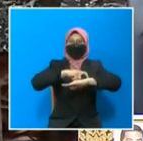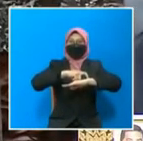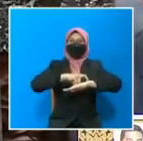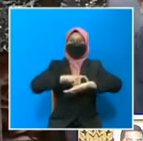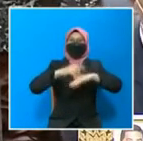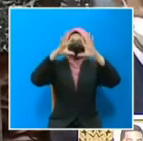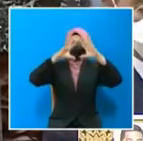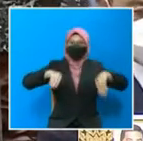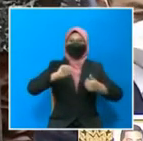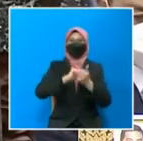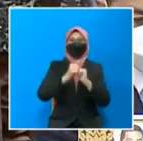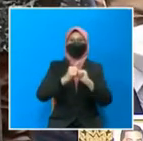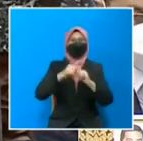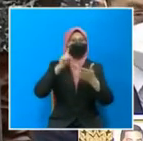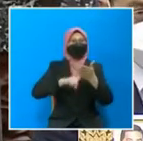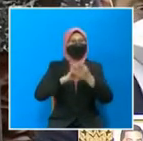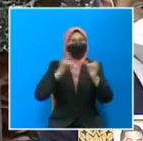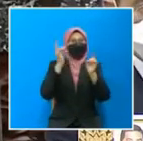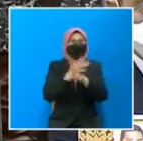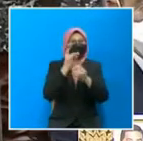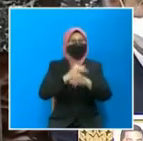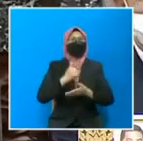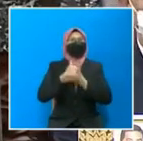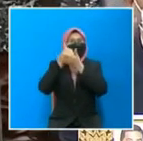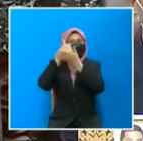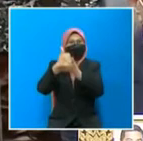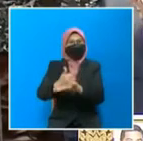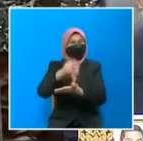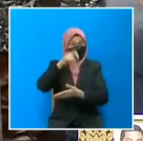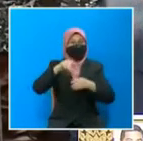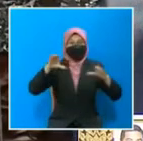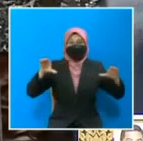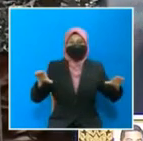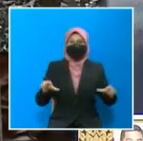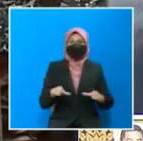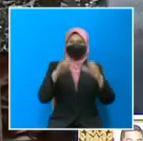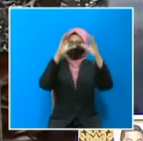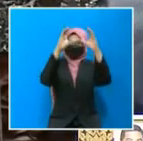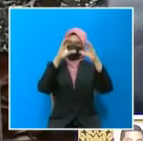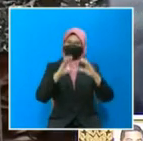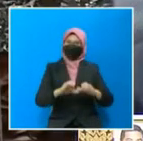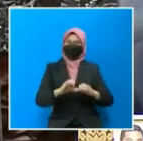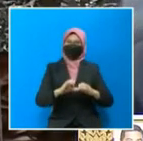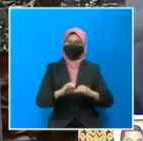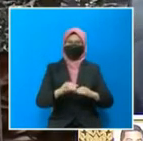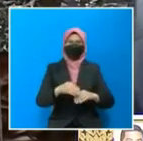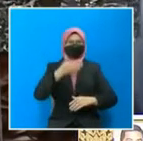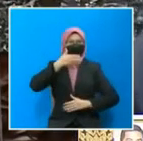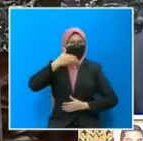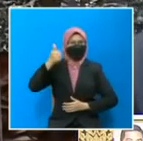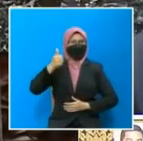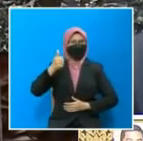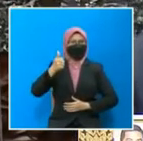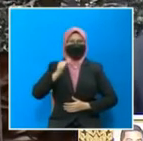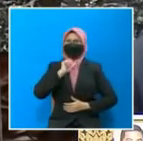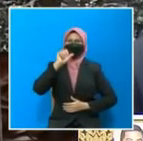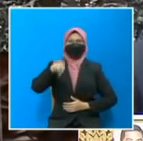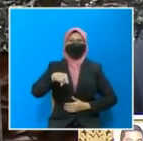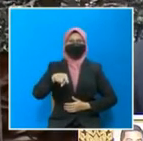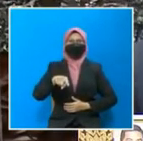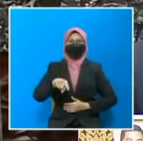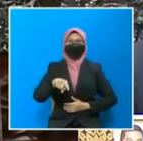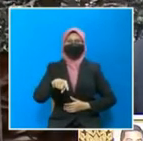ini, sebarang inisiatif atau bantuan haruslah dilaksanakan dengan tata cara fiskal yang berkhidmat tanpa menjejaskan